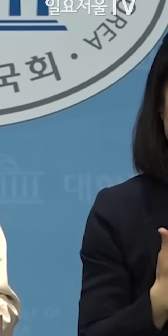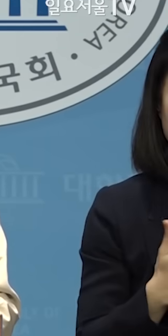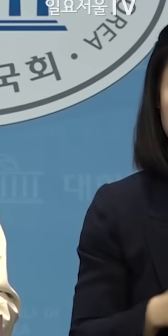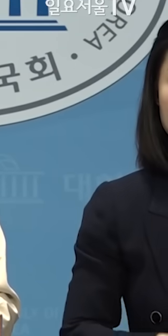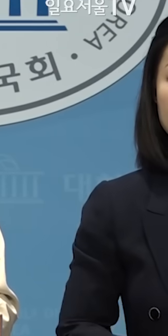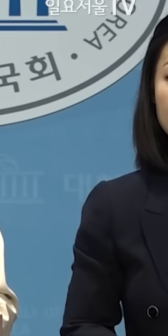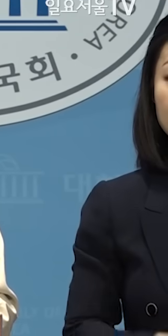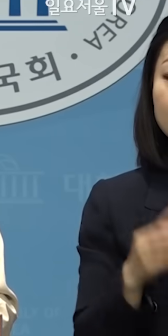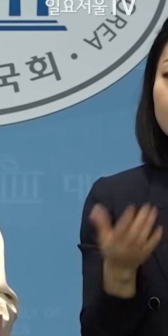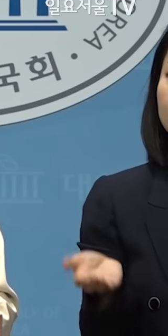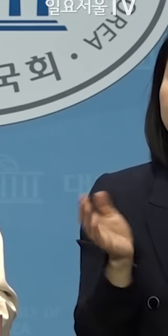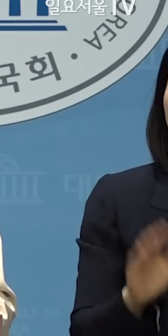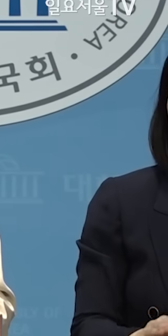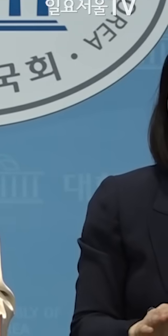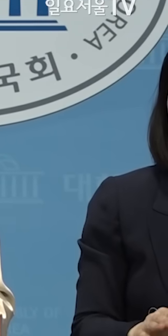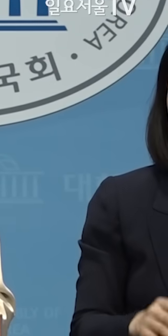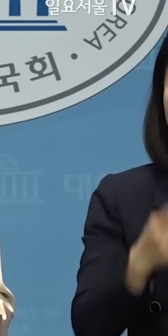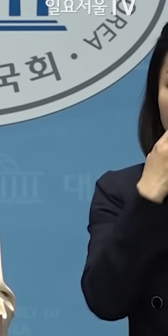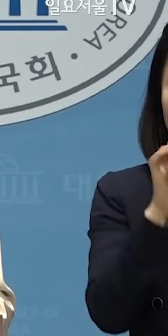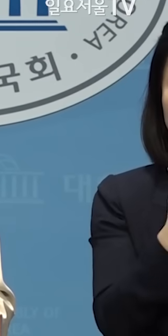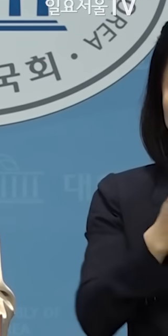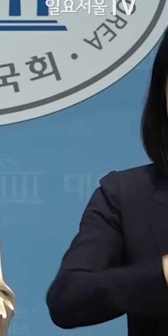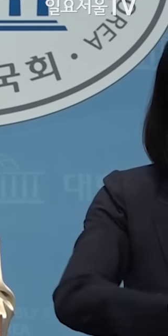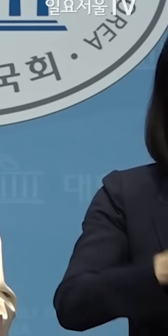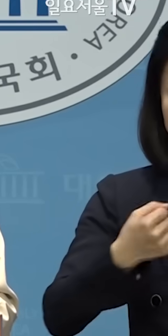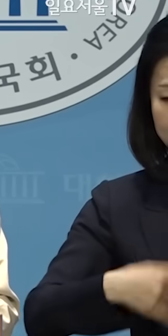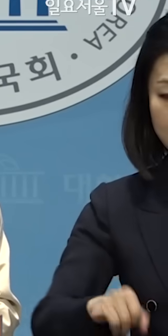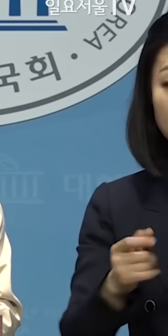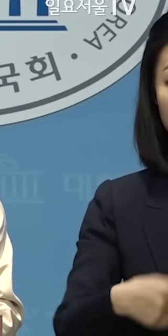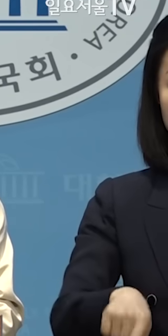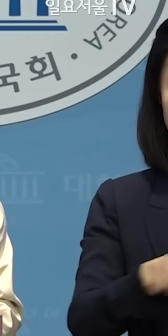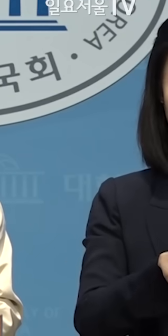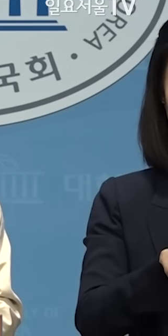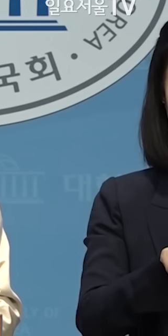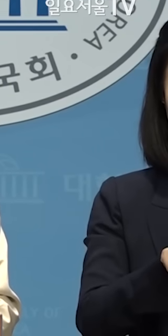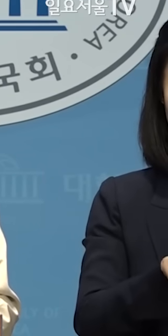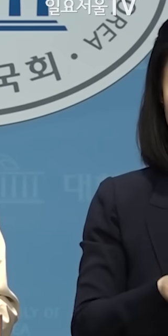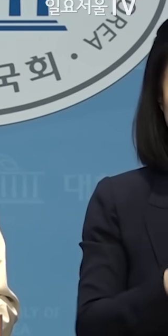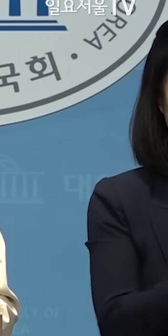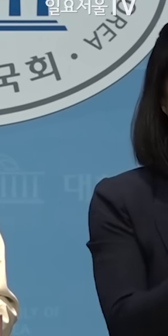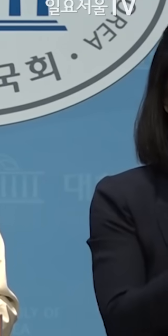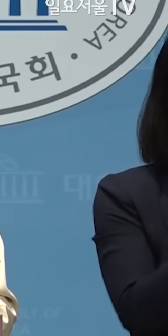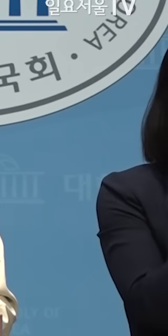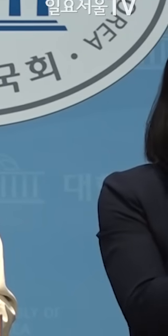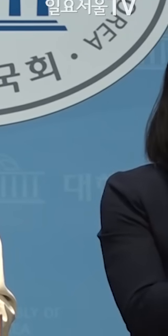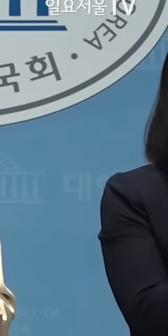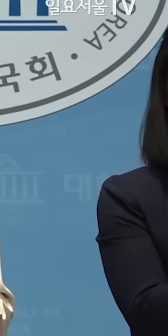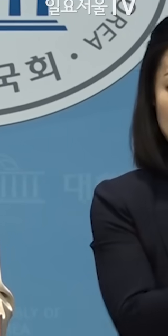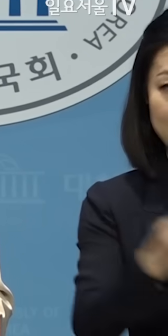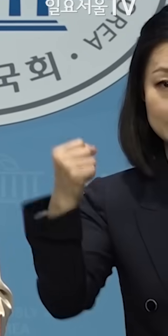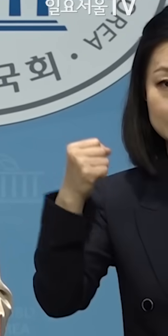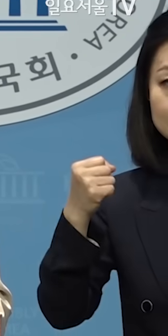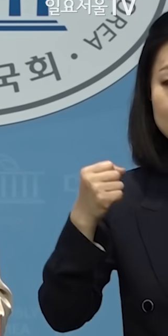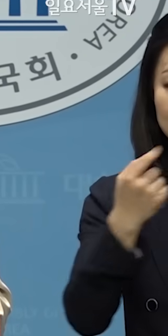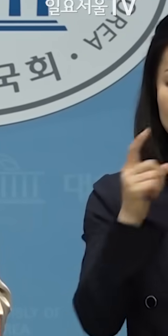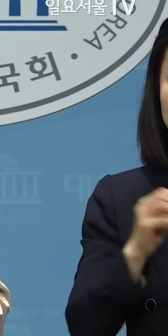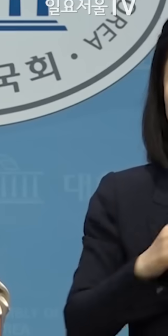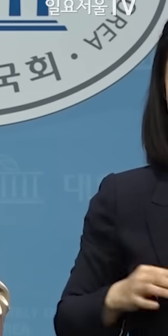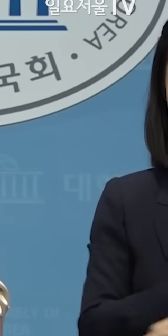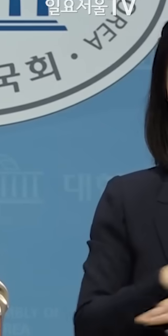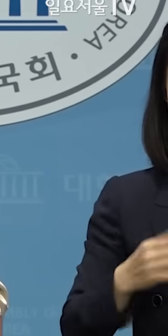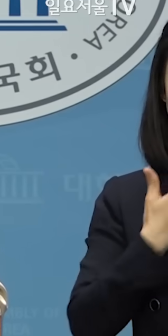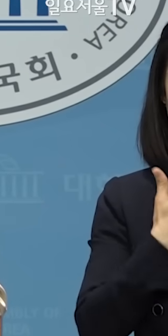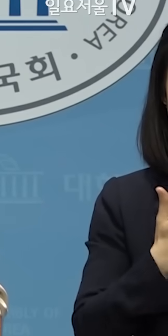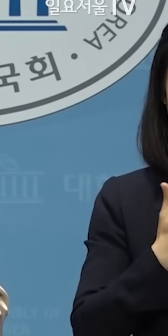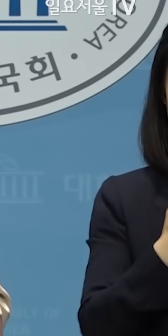있습니다 그러나 그는 자신의 아들과 딸을 위해 다른 이의 기회를 빼앗는 입시 부정을 저질렀고 유재수